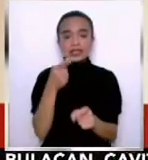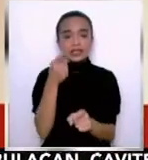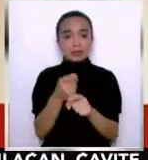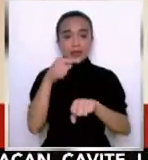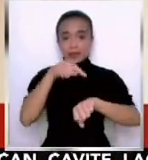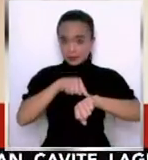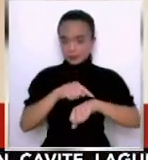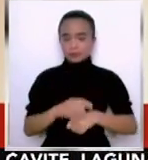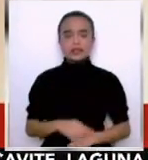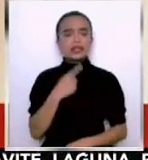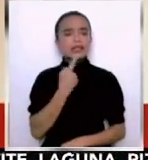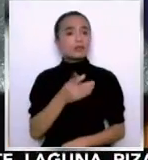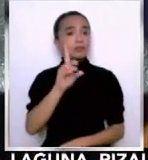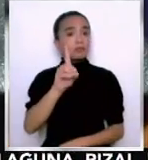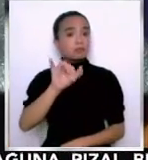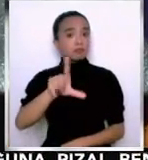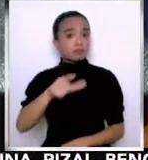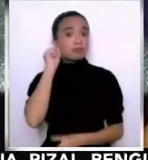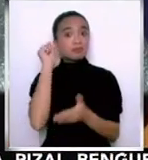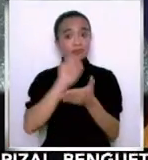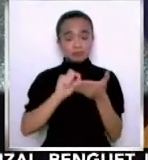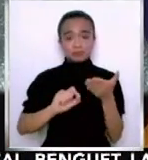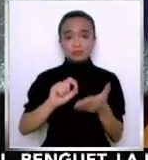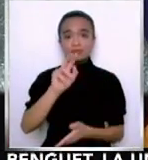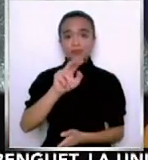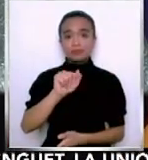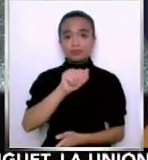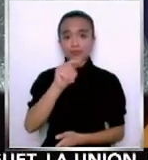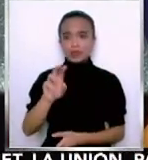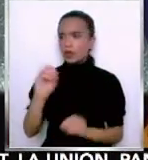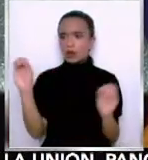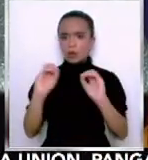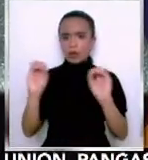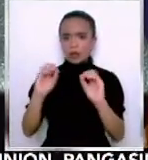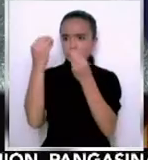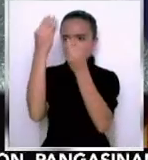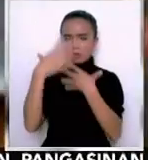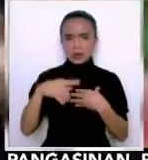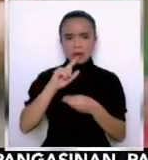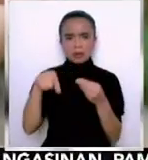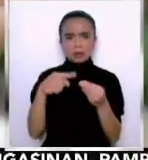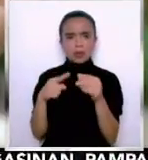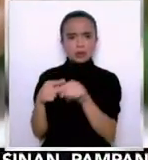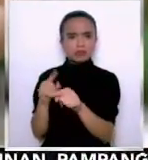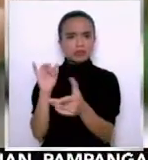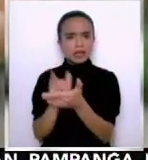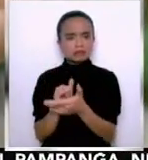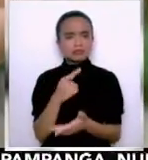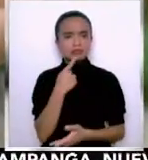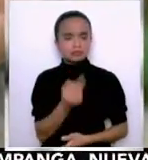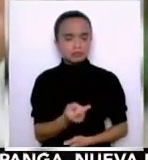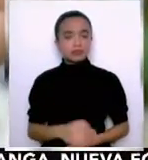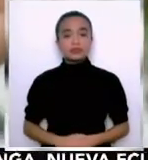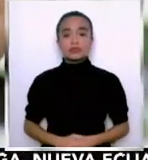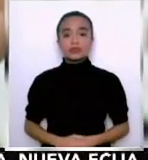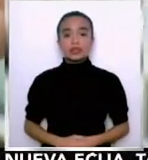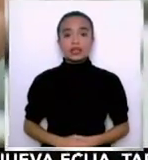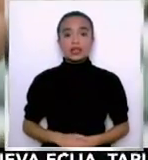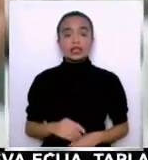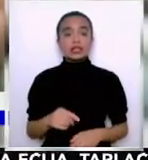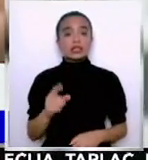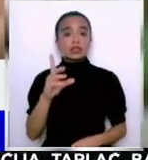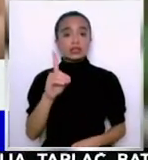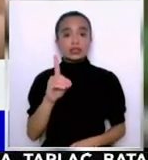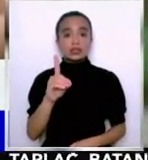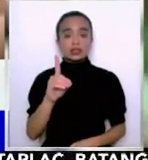DILG Secretary Eduardo Anyo, wala pa raw silang impormasyon na tatanggap kaugnay sa intel na ito. Kapwa raw binavalidate pa ng Department of